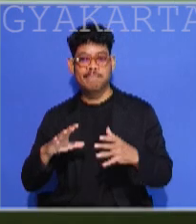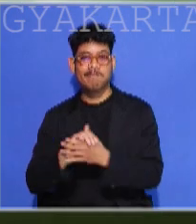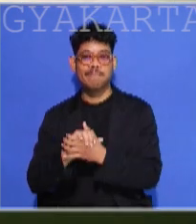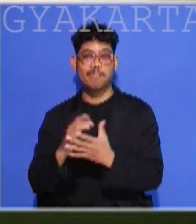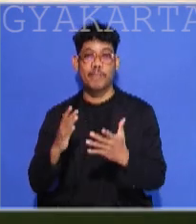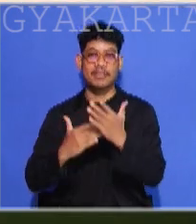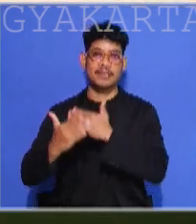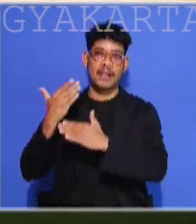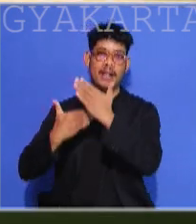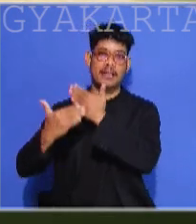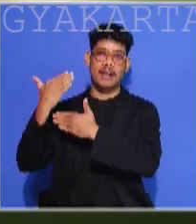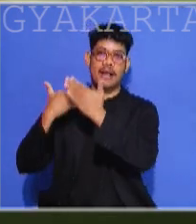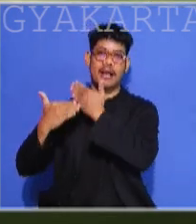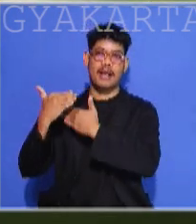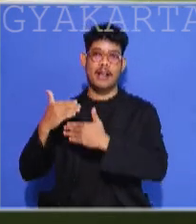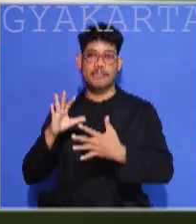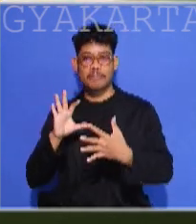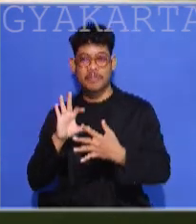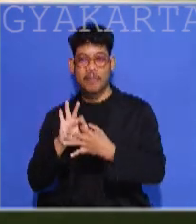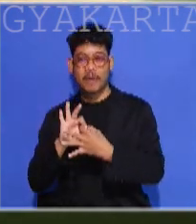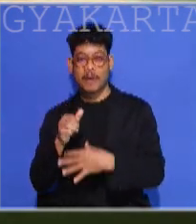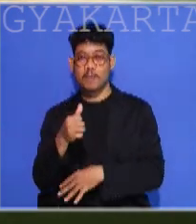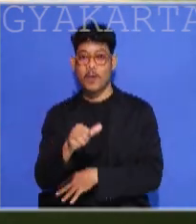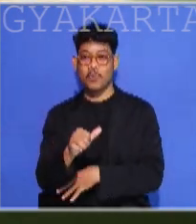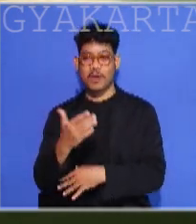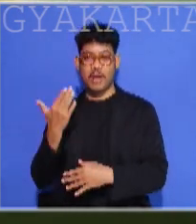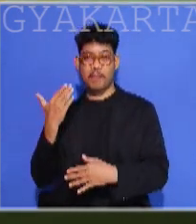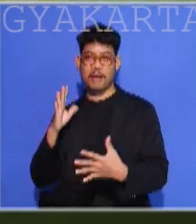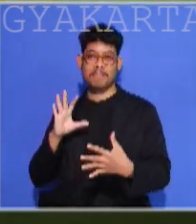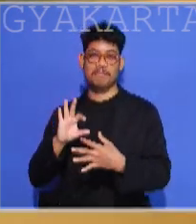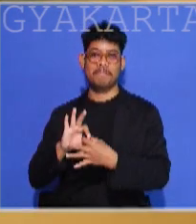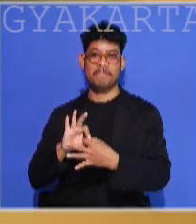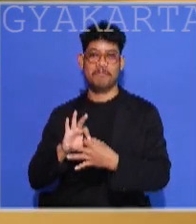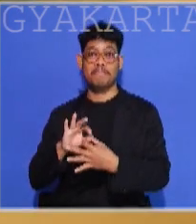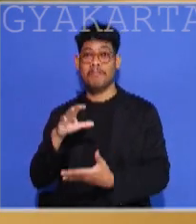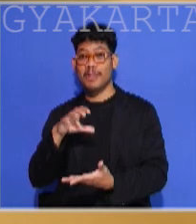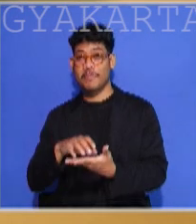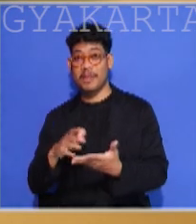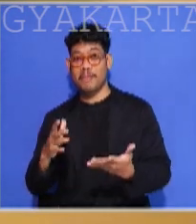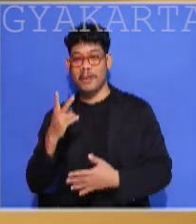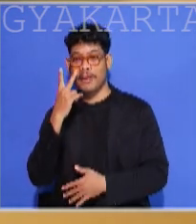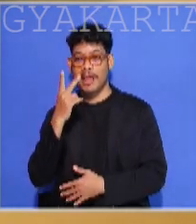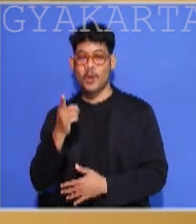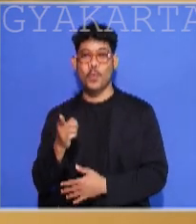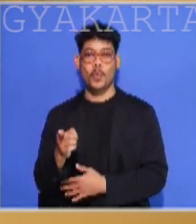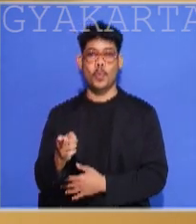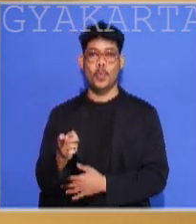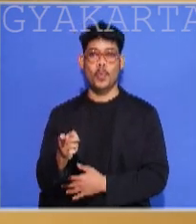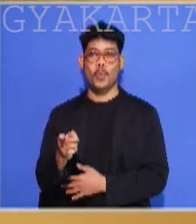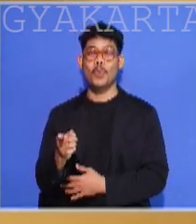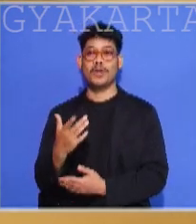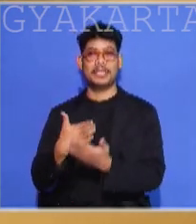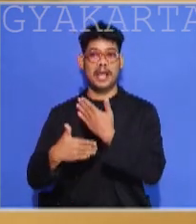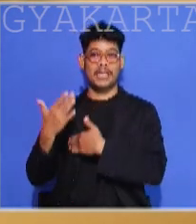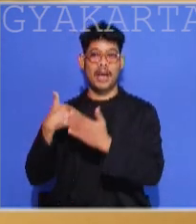dengan sentuhan modern secara Apik dan museum ini bukan hanya sekedar tempat untuk melihat artefak masa lalu